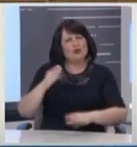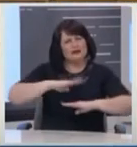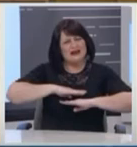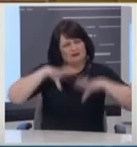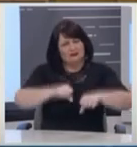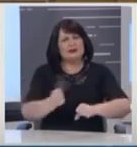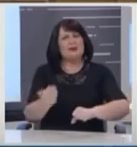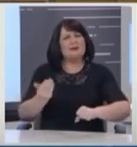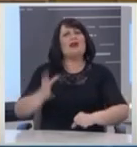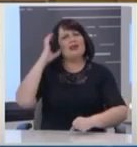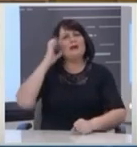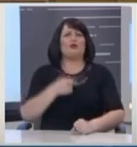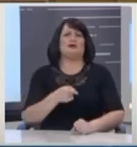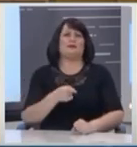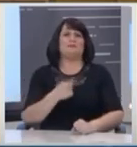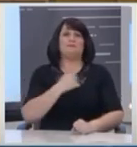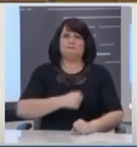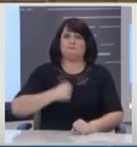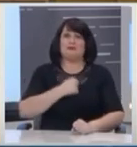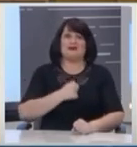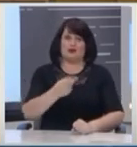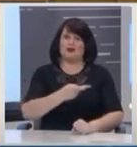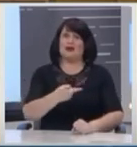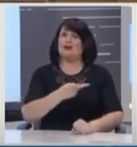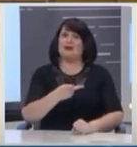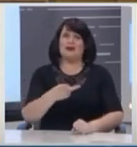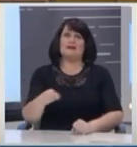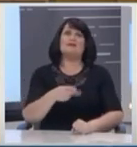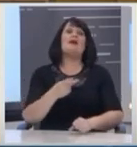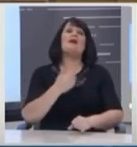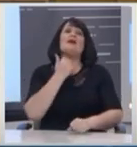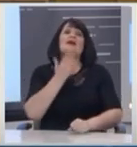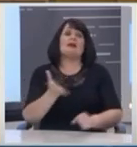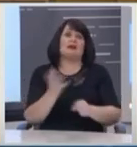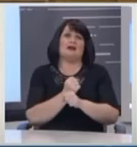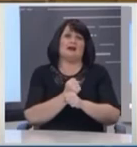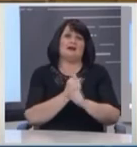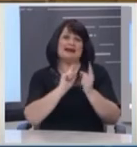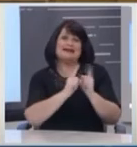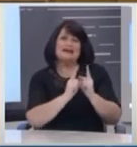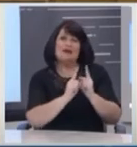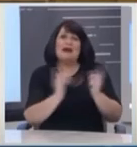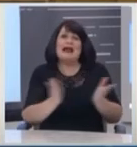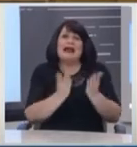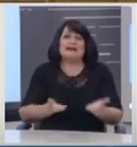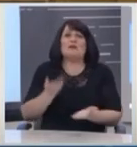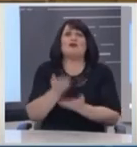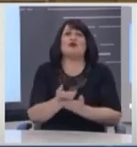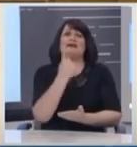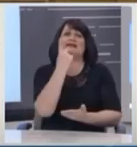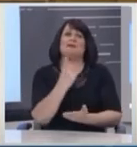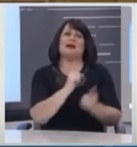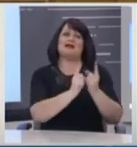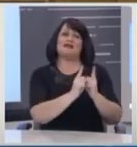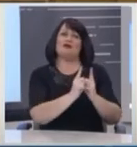στενάχωρο πως ούτε αυτή τη φορά δεν μπόρεσαν να συμφωνήσουν σε μία πρόταση, μία συμφωνία